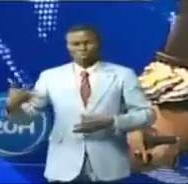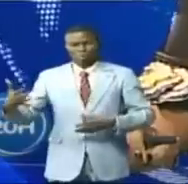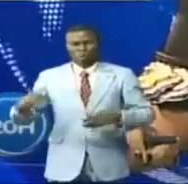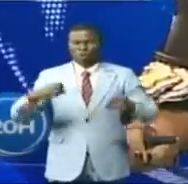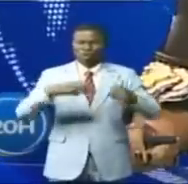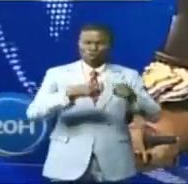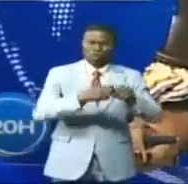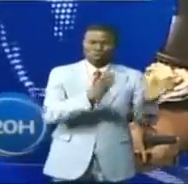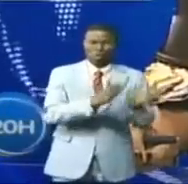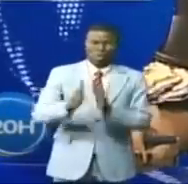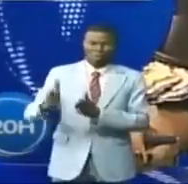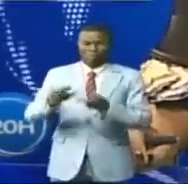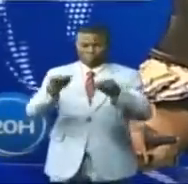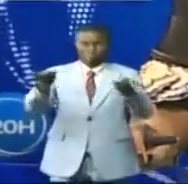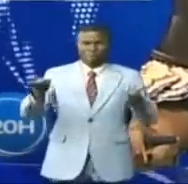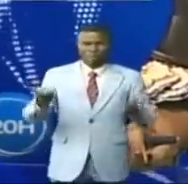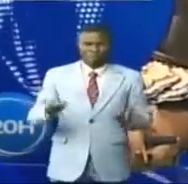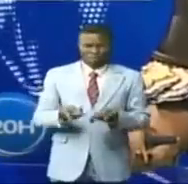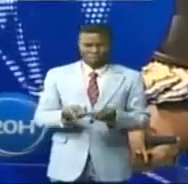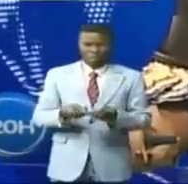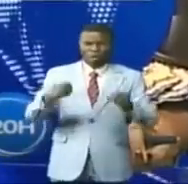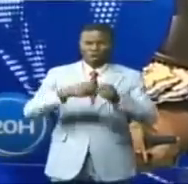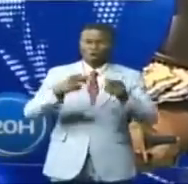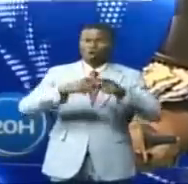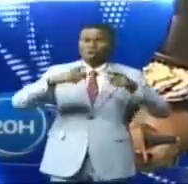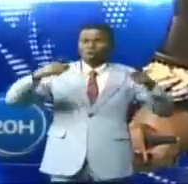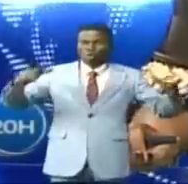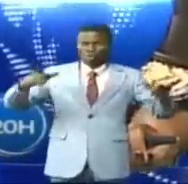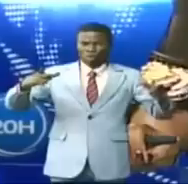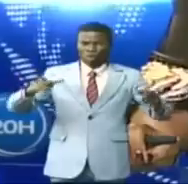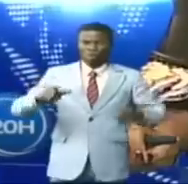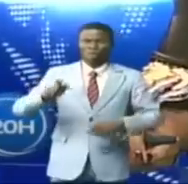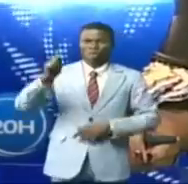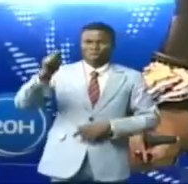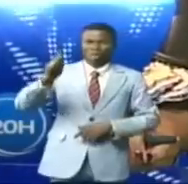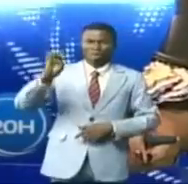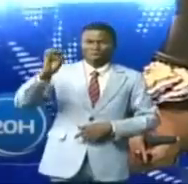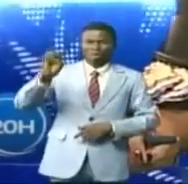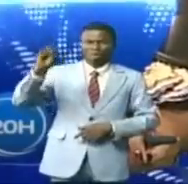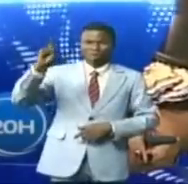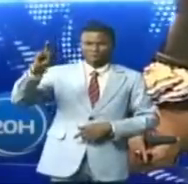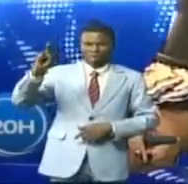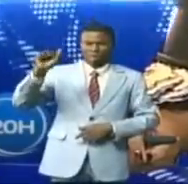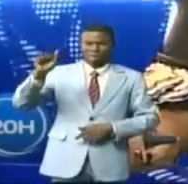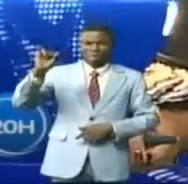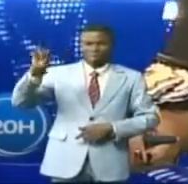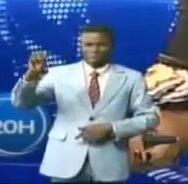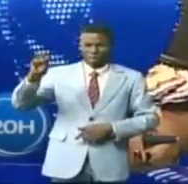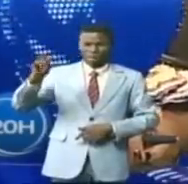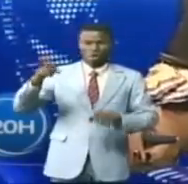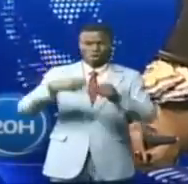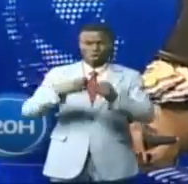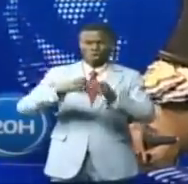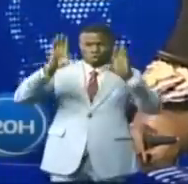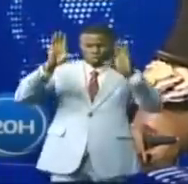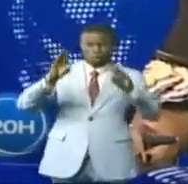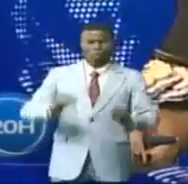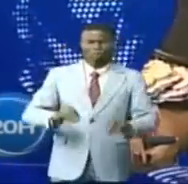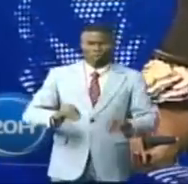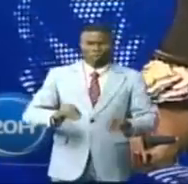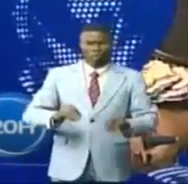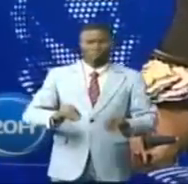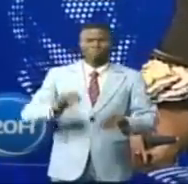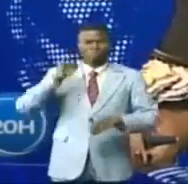électromécaniques prévus au poste haute tension du Texco, la fourniture d'énergie électrique sera interrompue